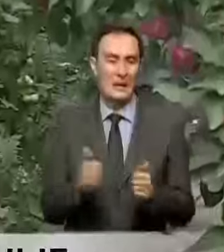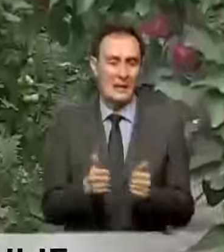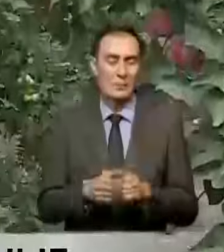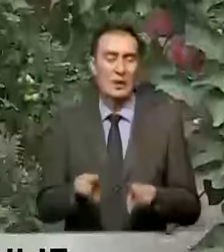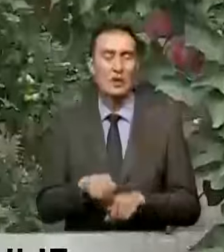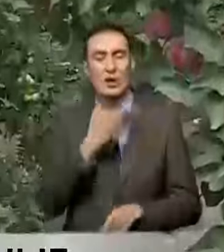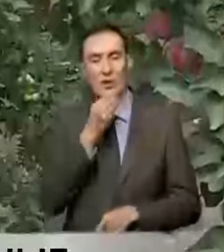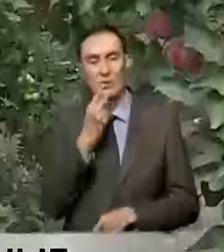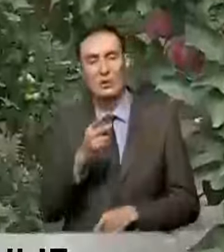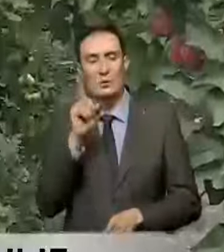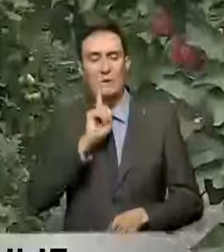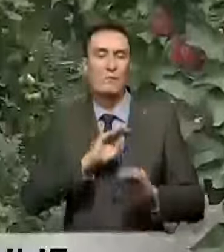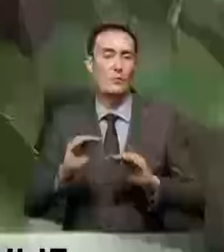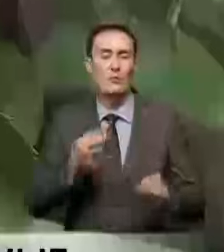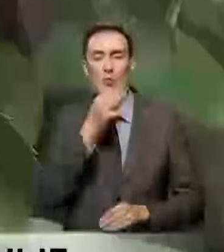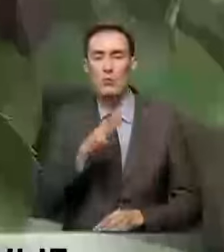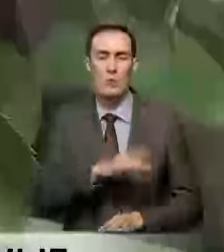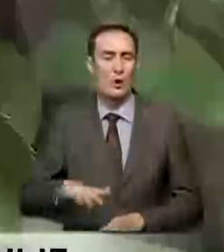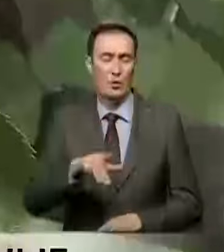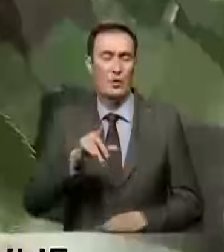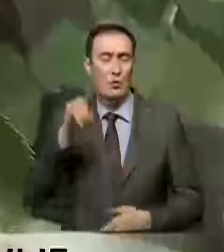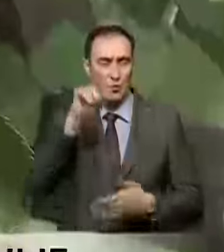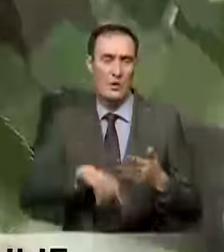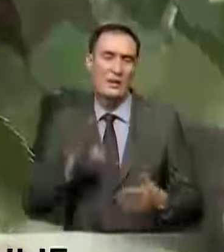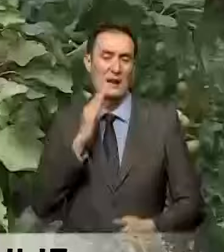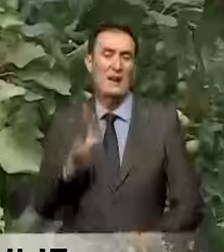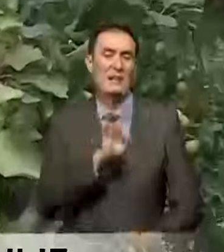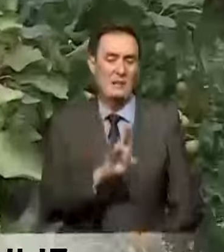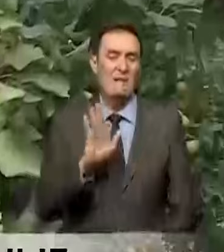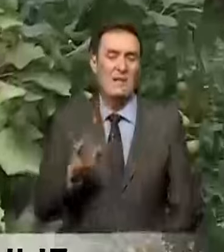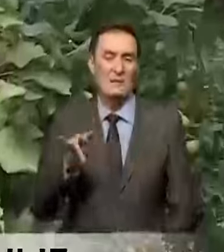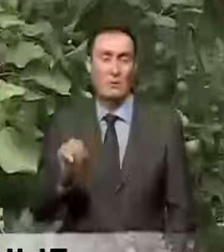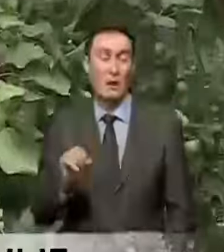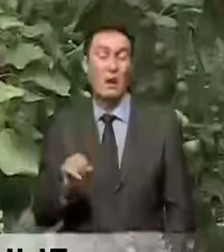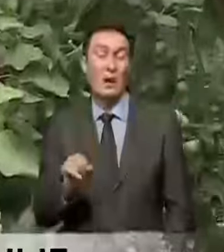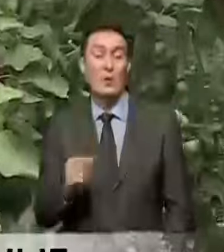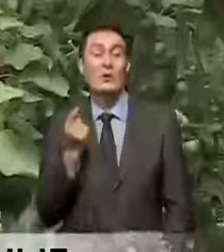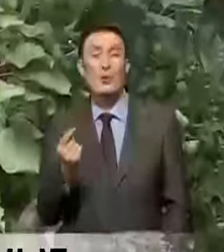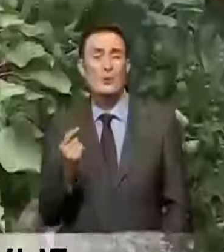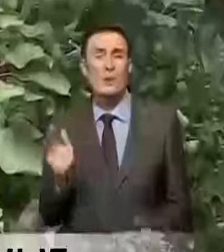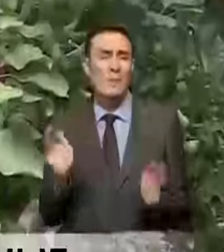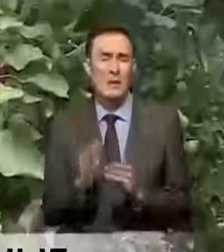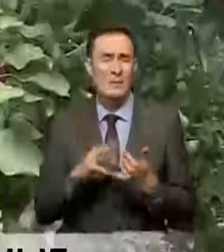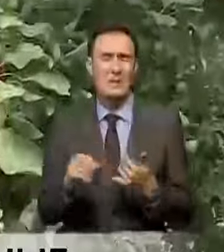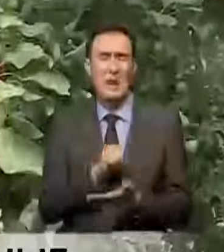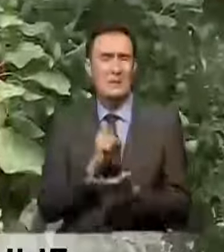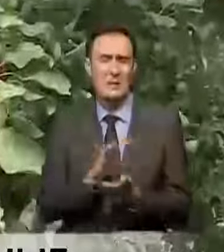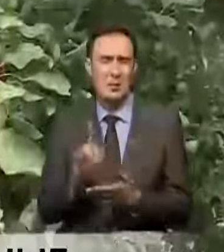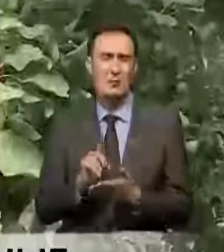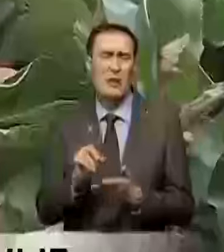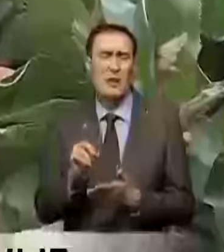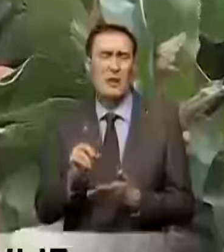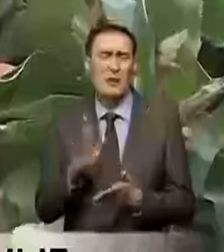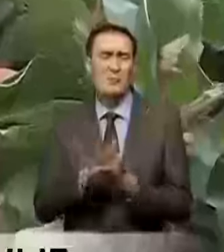же красоту можно создать в любом районе города, уверена Нина Владимировна. Хоть какой-то клочок земли не надо, чтобы он зарастал